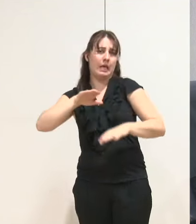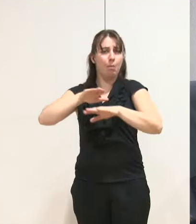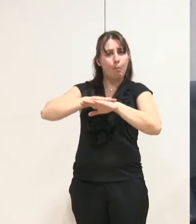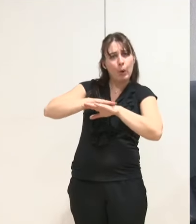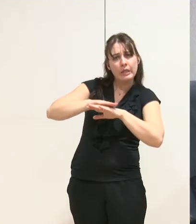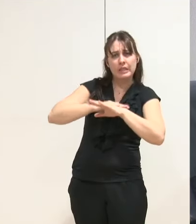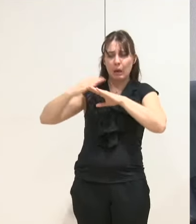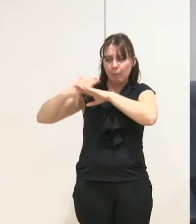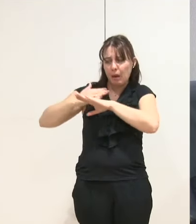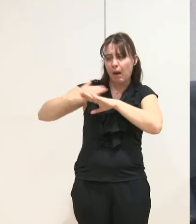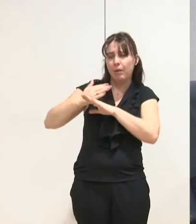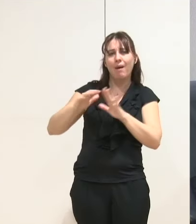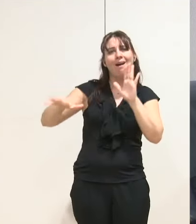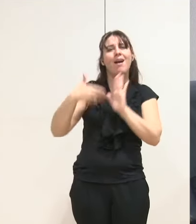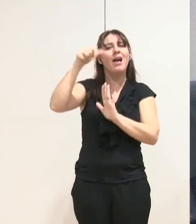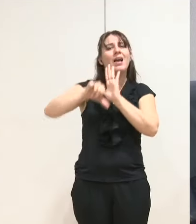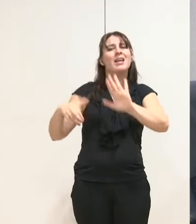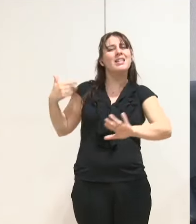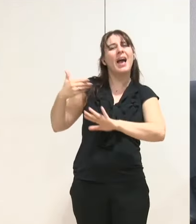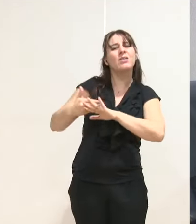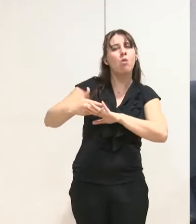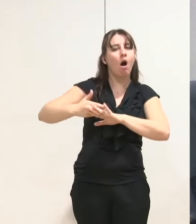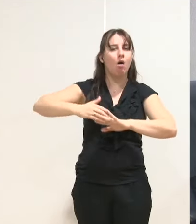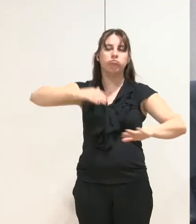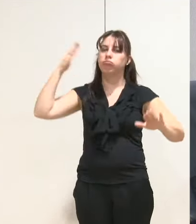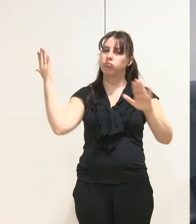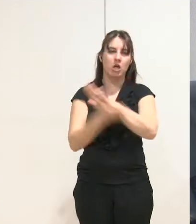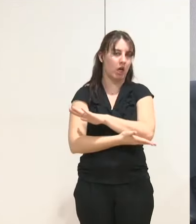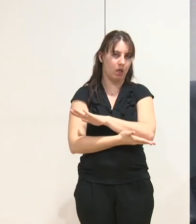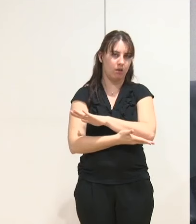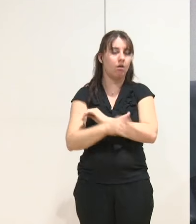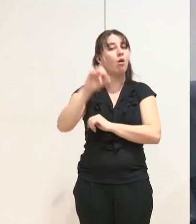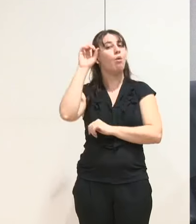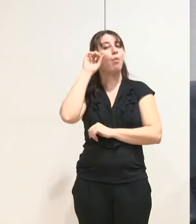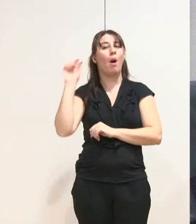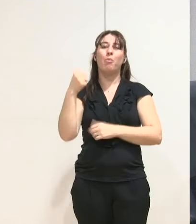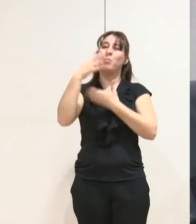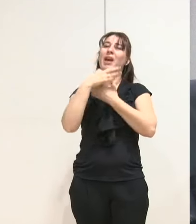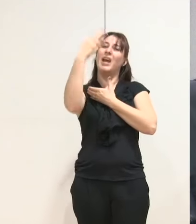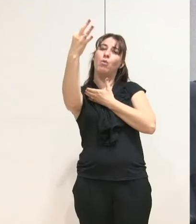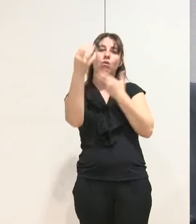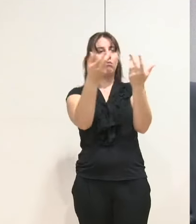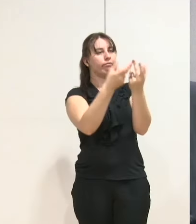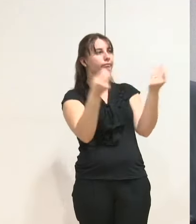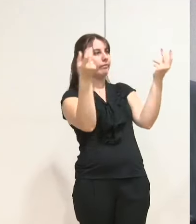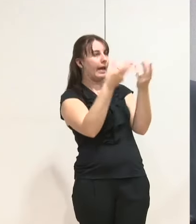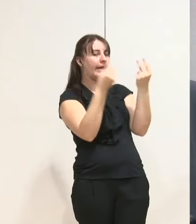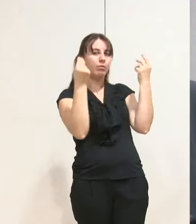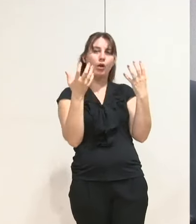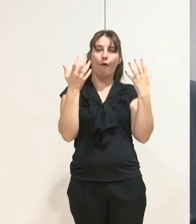en place depuis 15 mois à alpexo puisque vous êtes arriv en expliquant vous vouliez